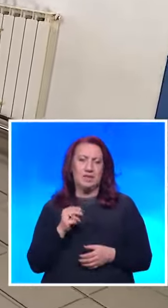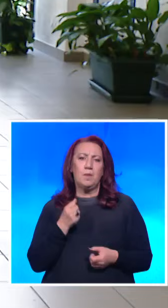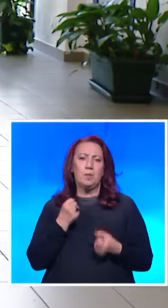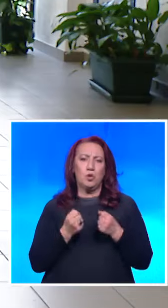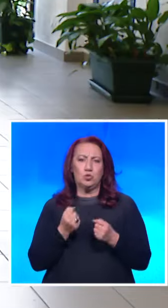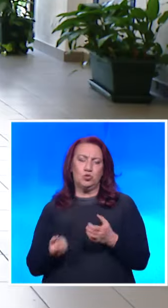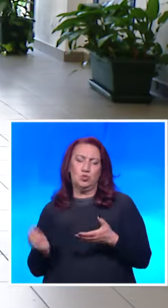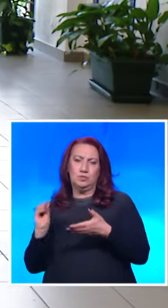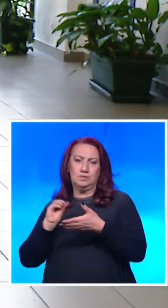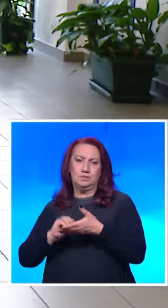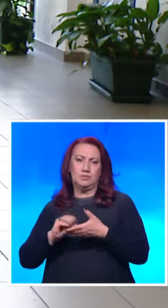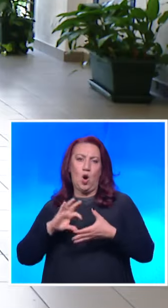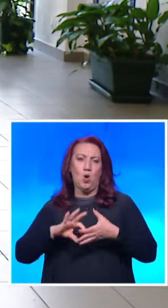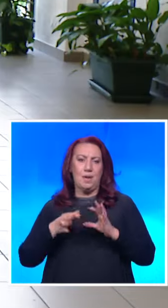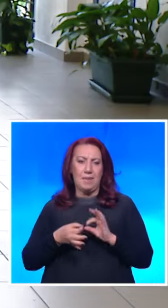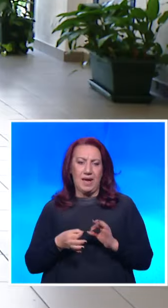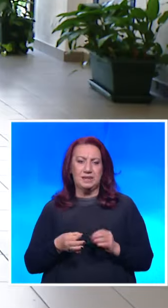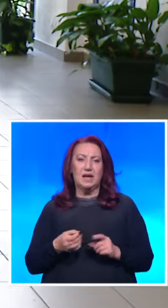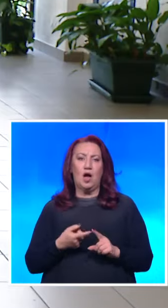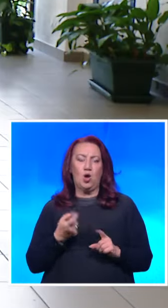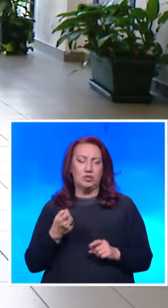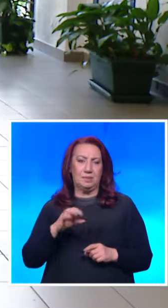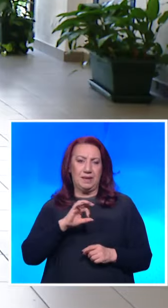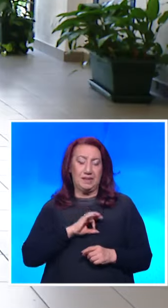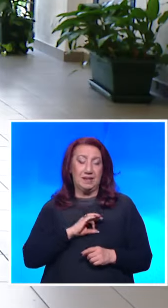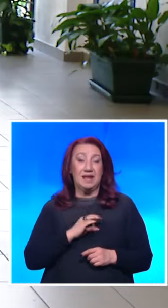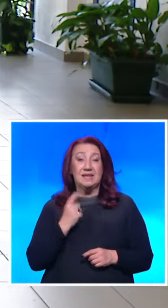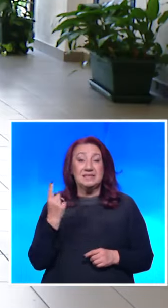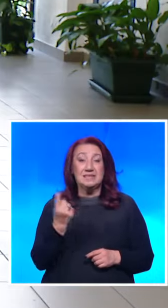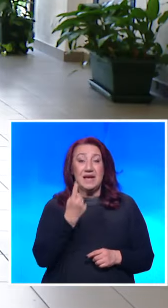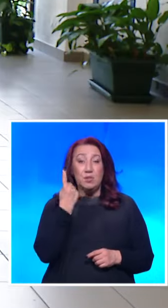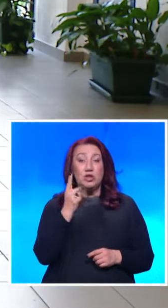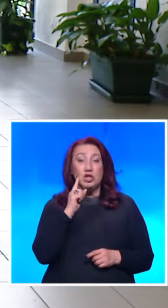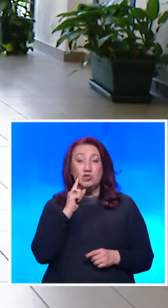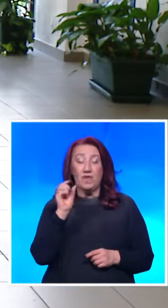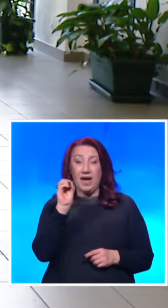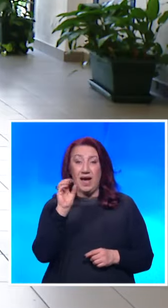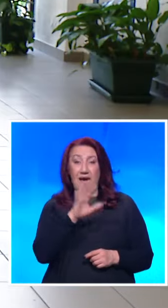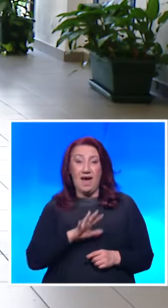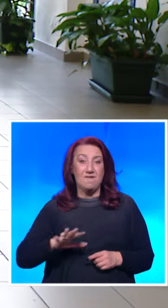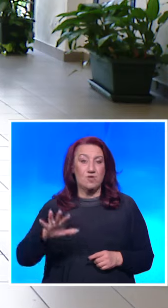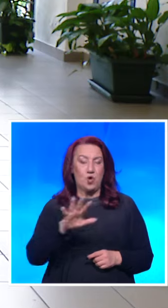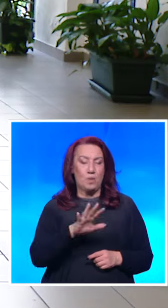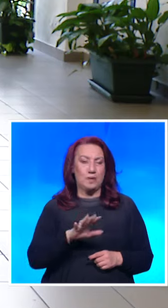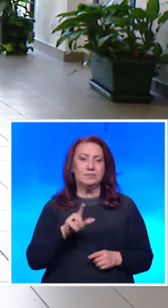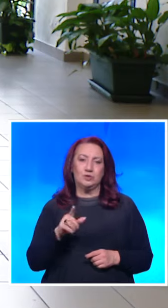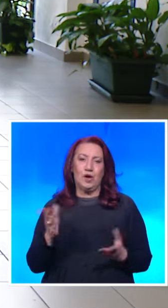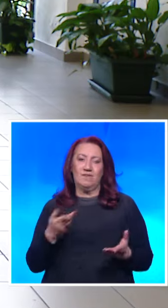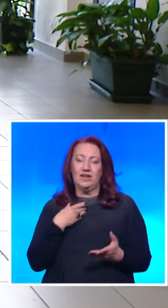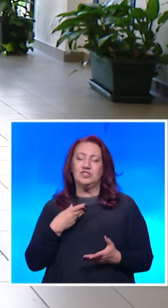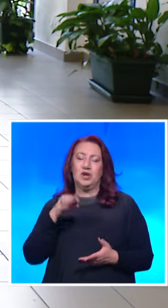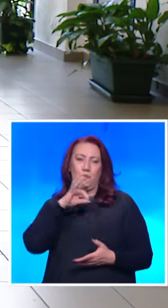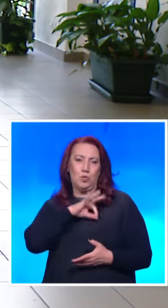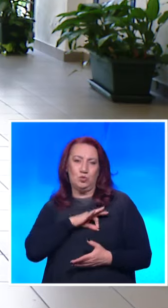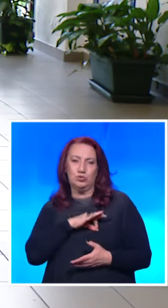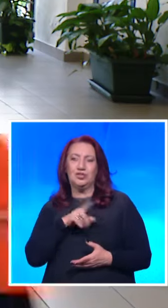защо? Защото е много трудно. Само един човек се класира от Европа и напрежението е много по-голямо. Сега вече, когато е там, мисля, че ще успокои още повече